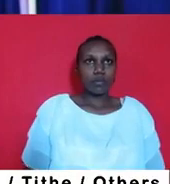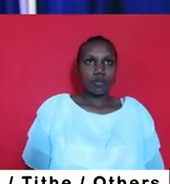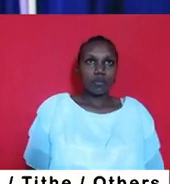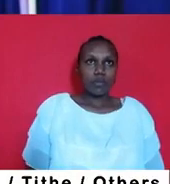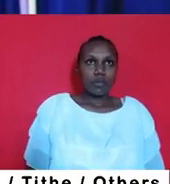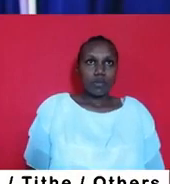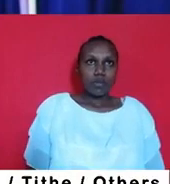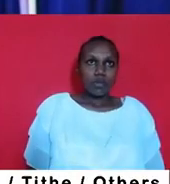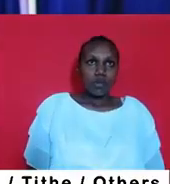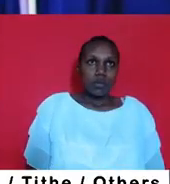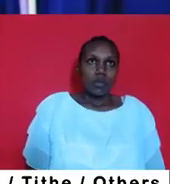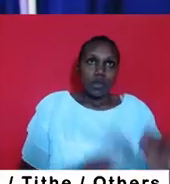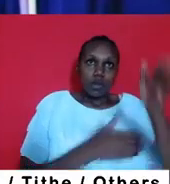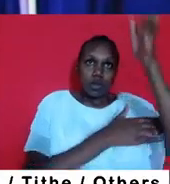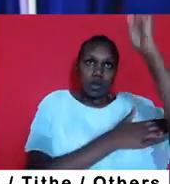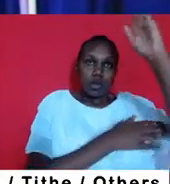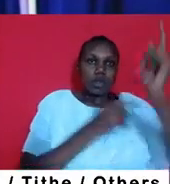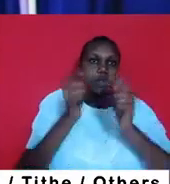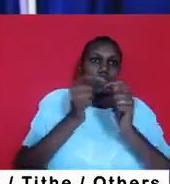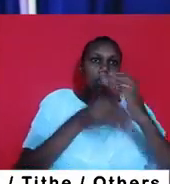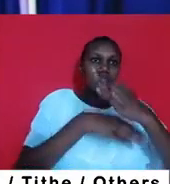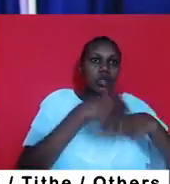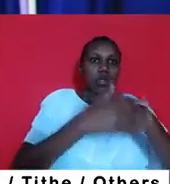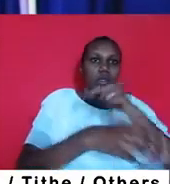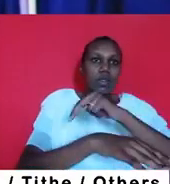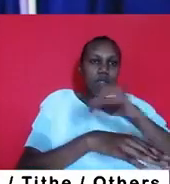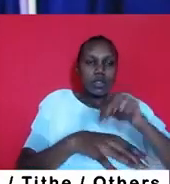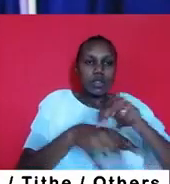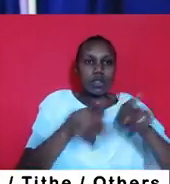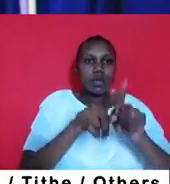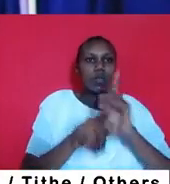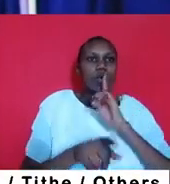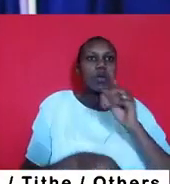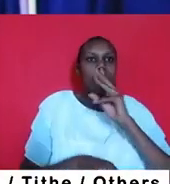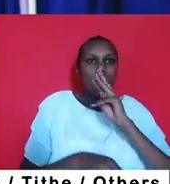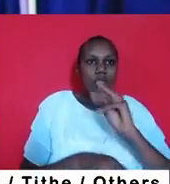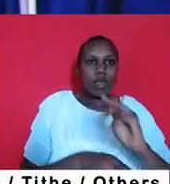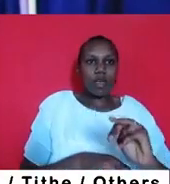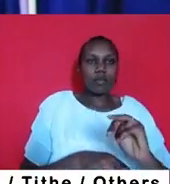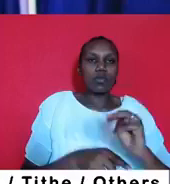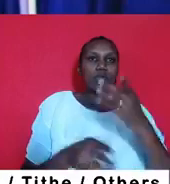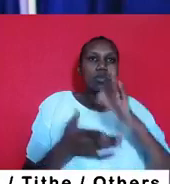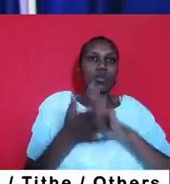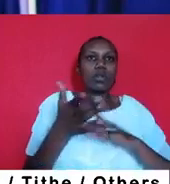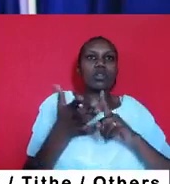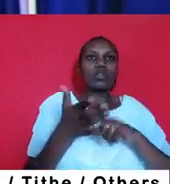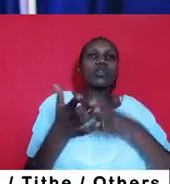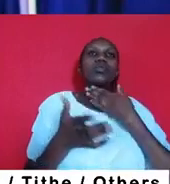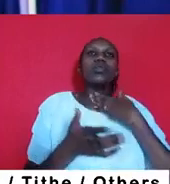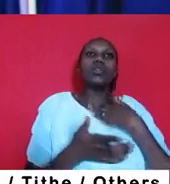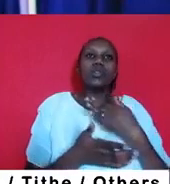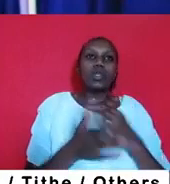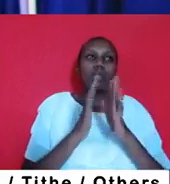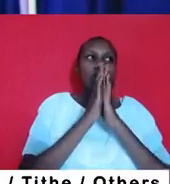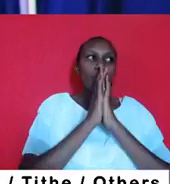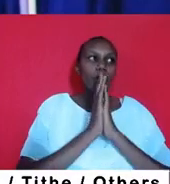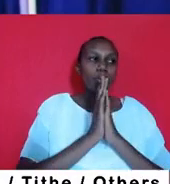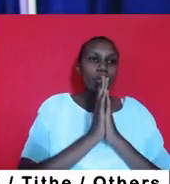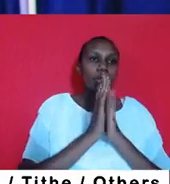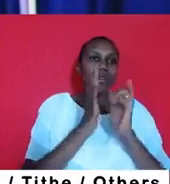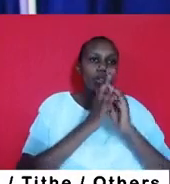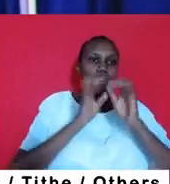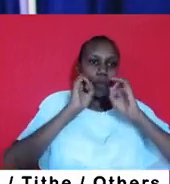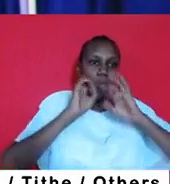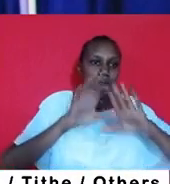Mungu mwenye enzi, uyatawalaya mataifa yote na kuyamamrisha katika utakavyo. Na kuomba umbariki